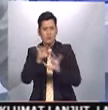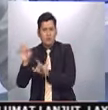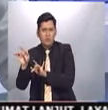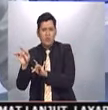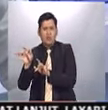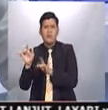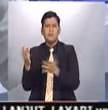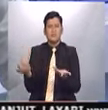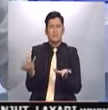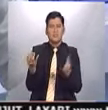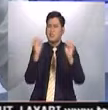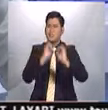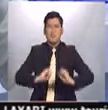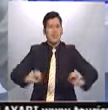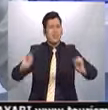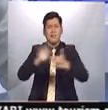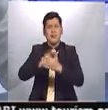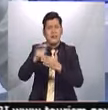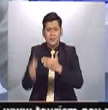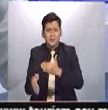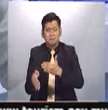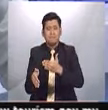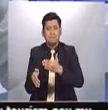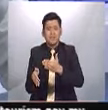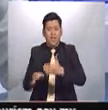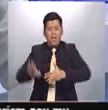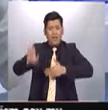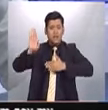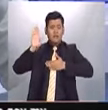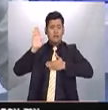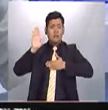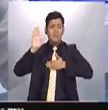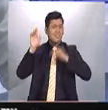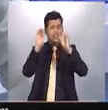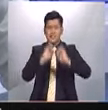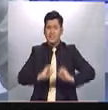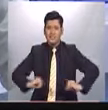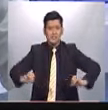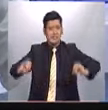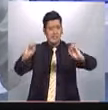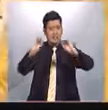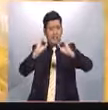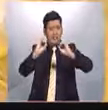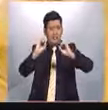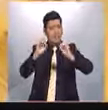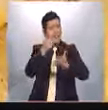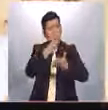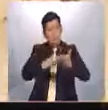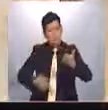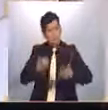Seolah-olah tidak ada penghujung kepada akuan bersumpah dan tidak ada nilai kepada akuan bersumpah itu.